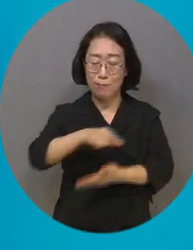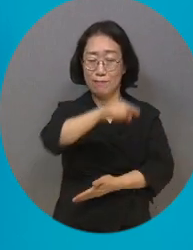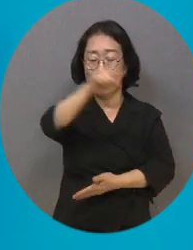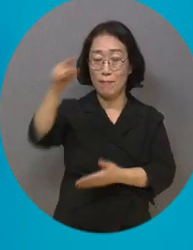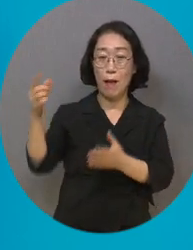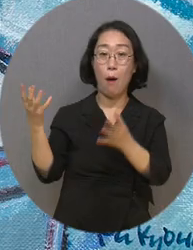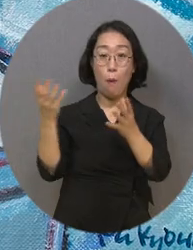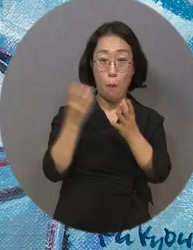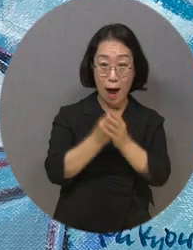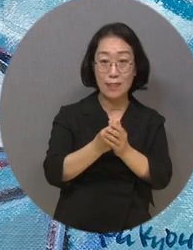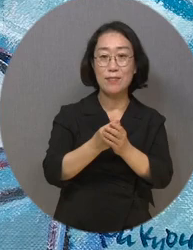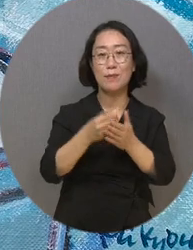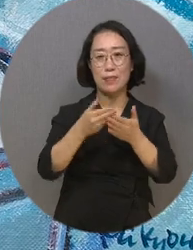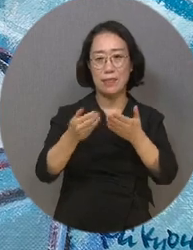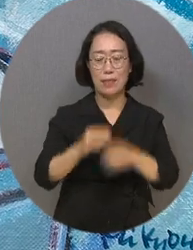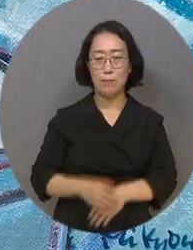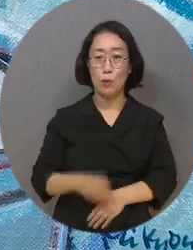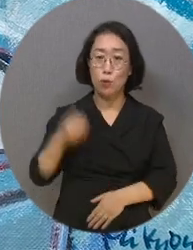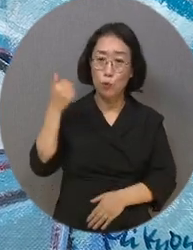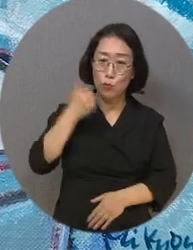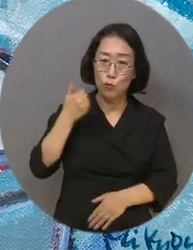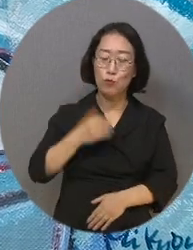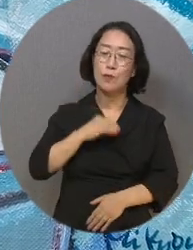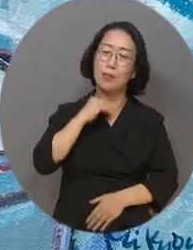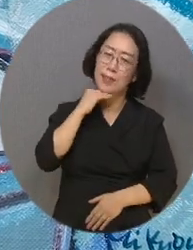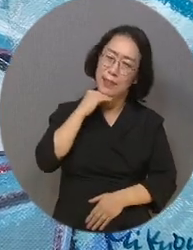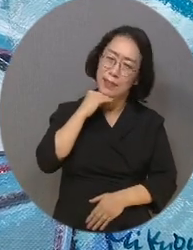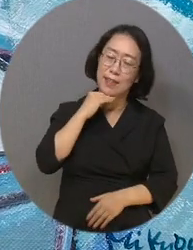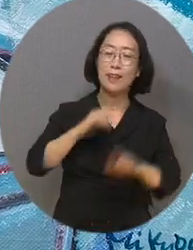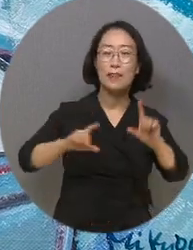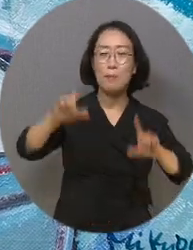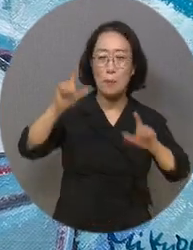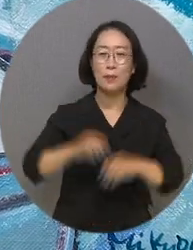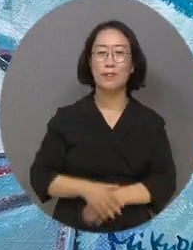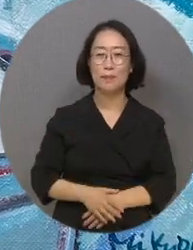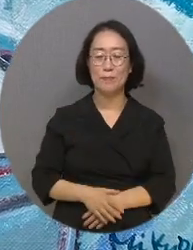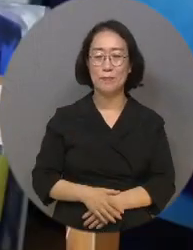채워갑니다. 그저 누군가를 기다리고 기다리며